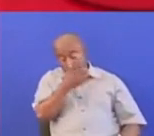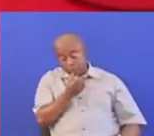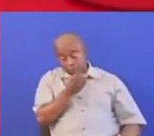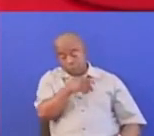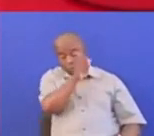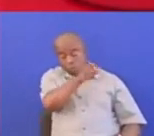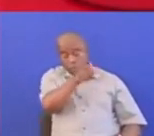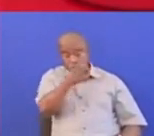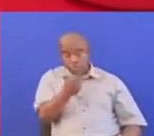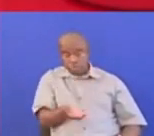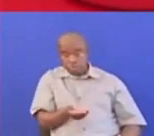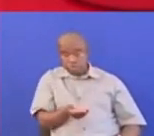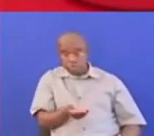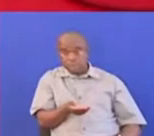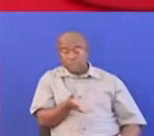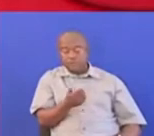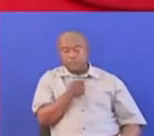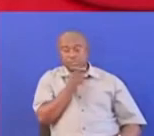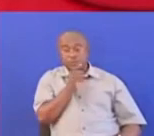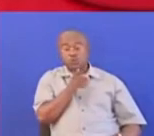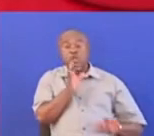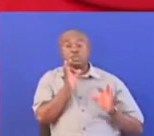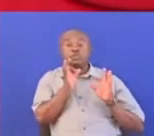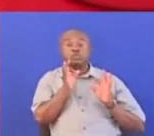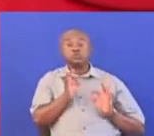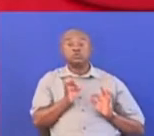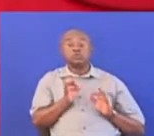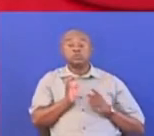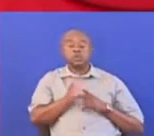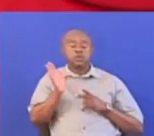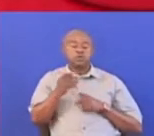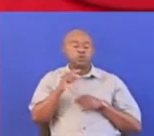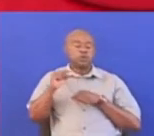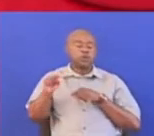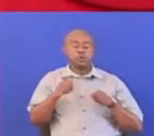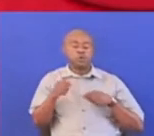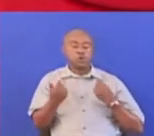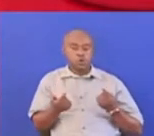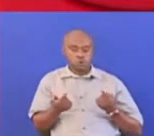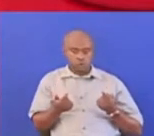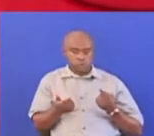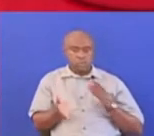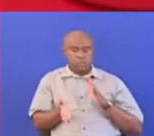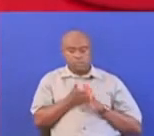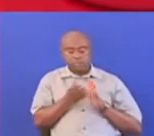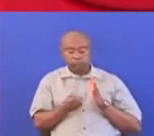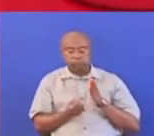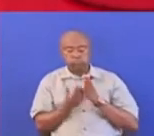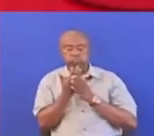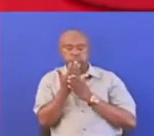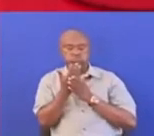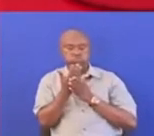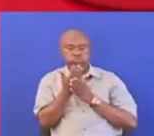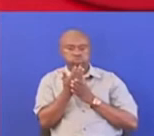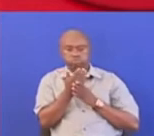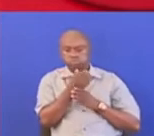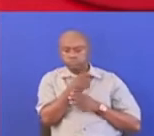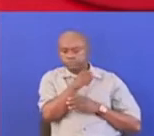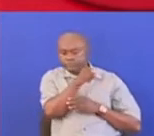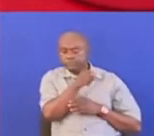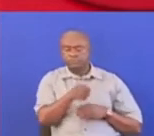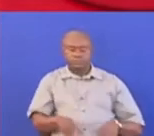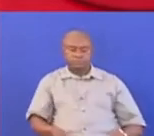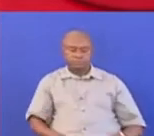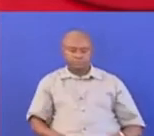wamepatiwa liweze kuwa na tija ya uzalishaji na kuondoa migogoro ambayo imeweza kuonekana kati yao na